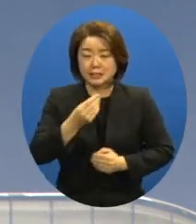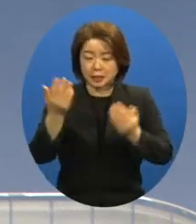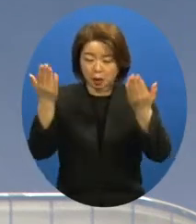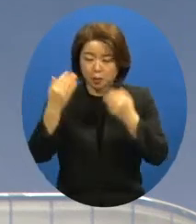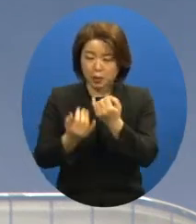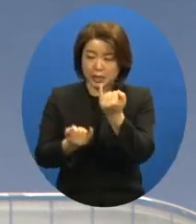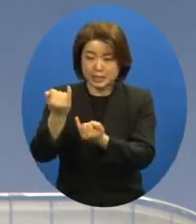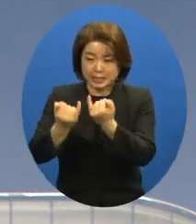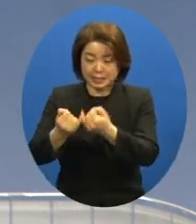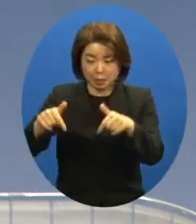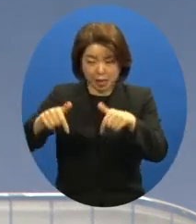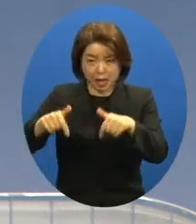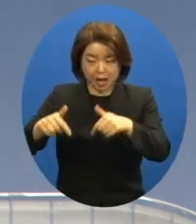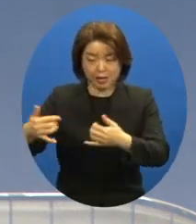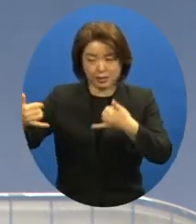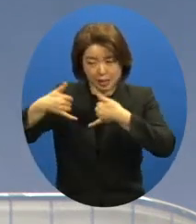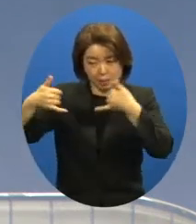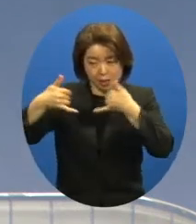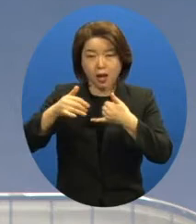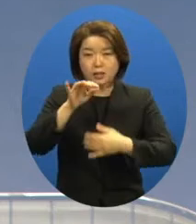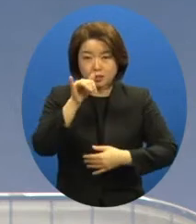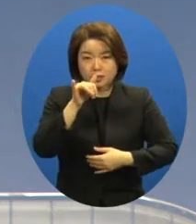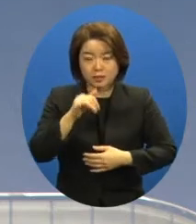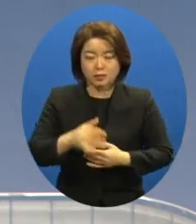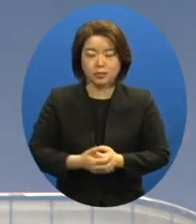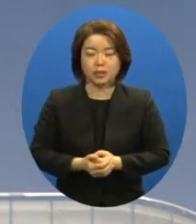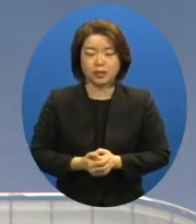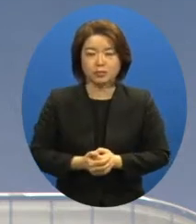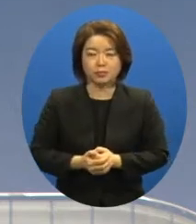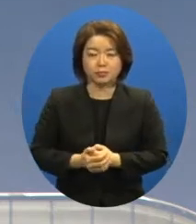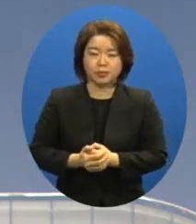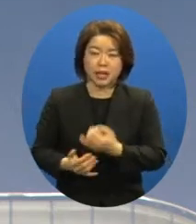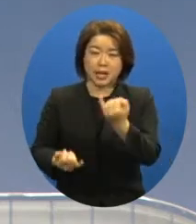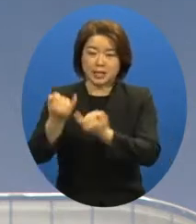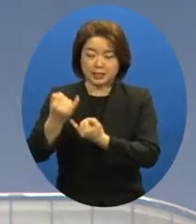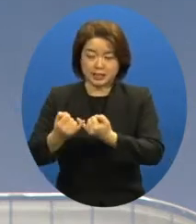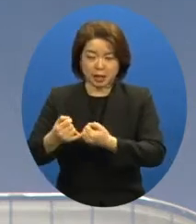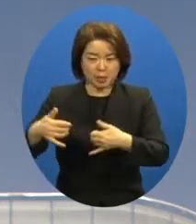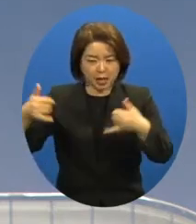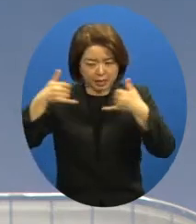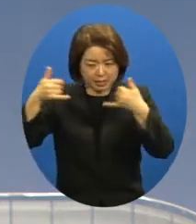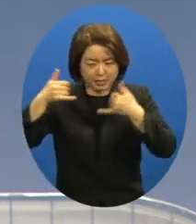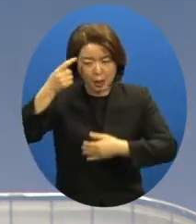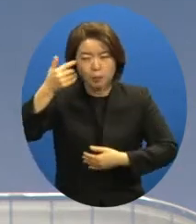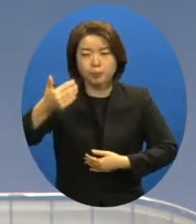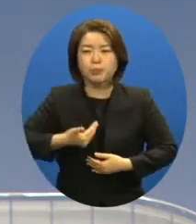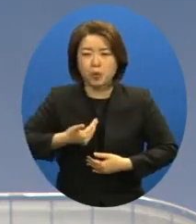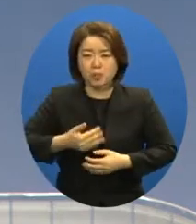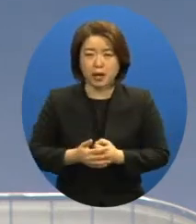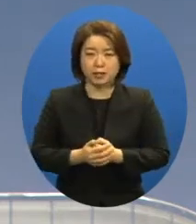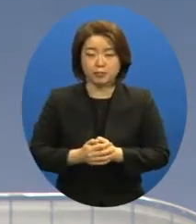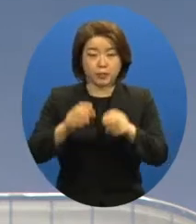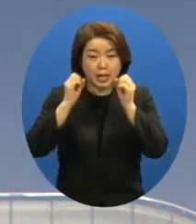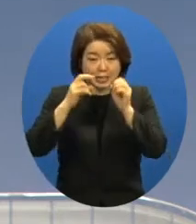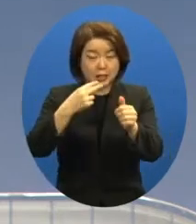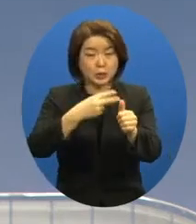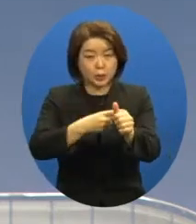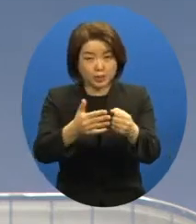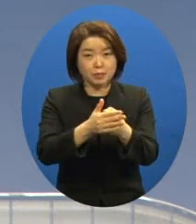자매 간사와 인터뷰를 했습니다. 그 자매 간사가 전화로 질문을 하더래요.